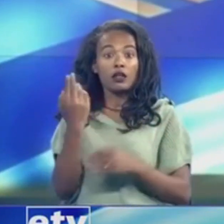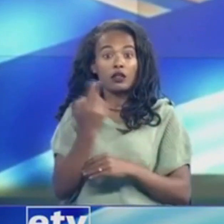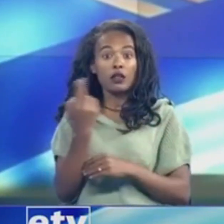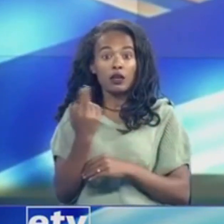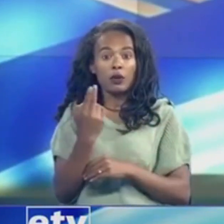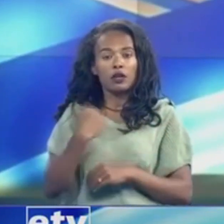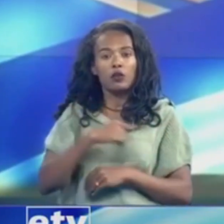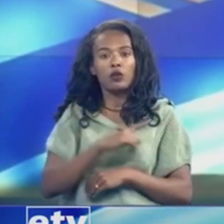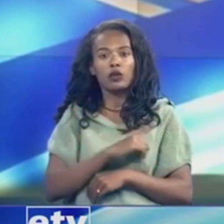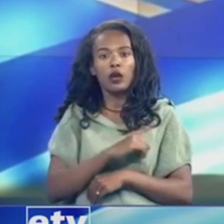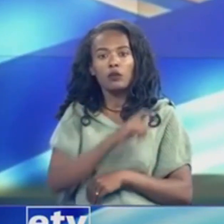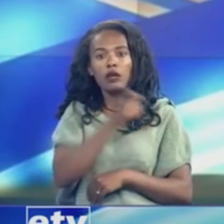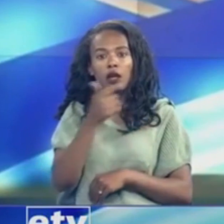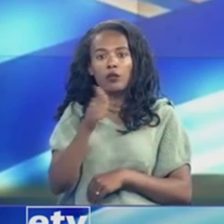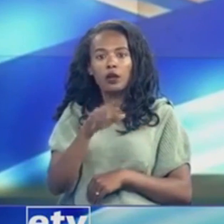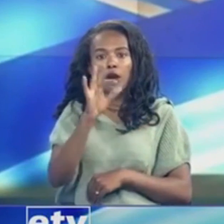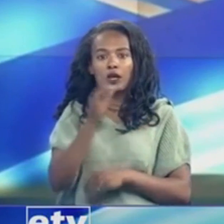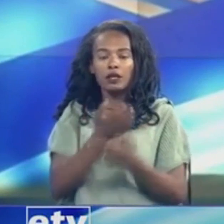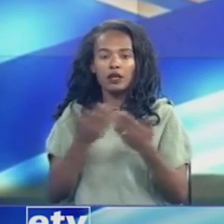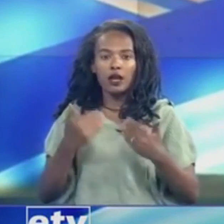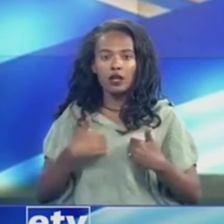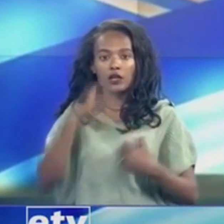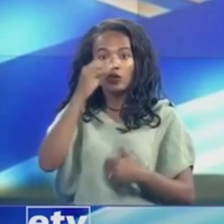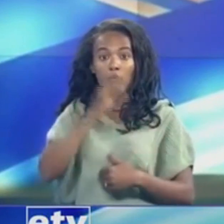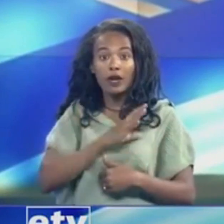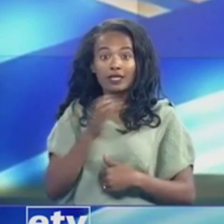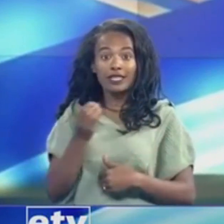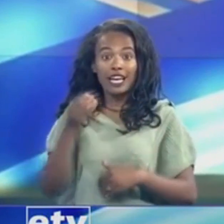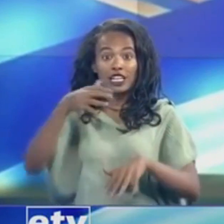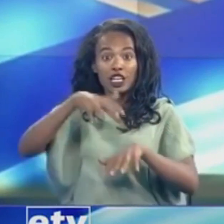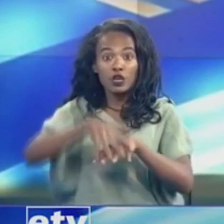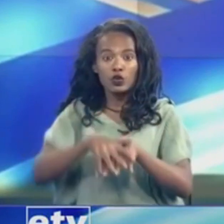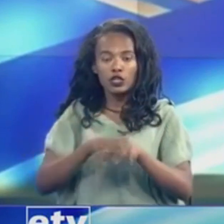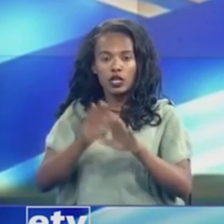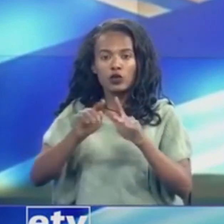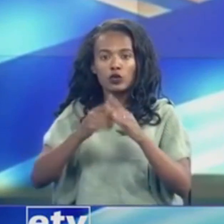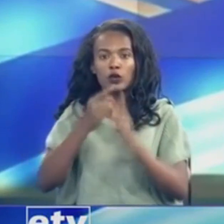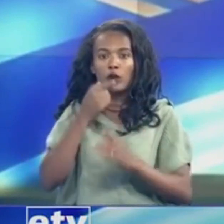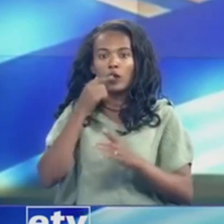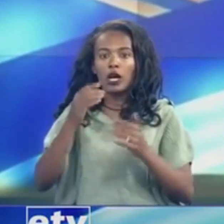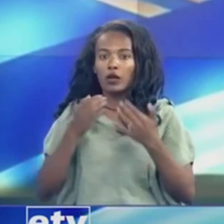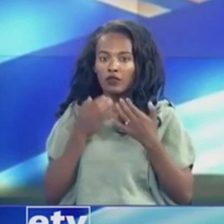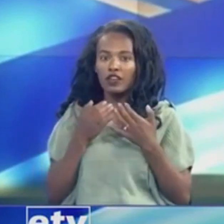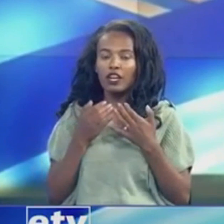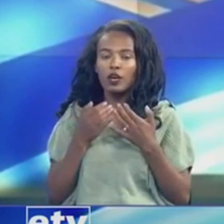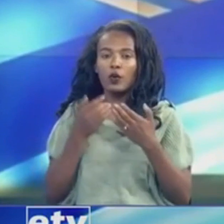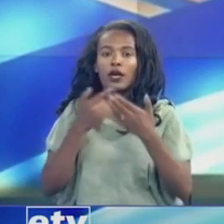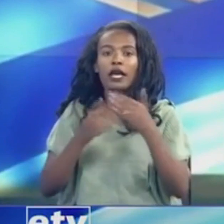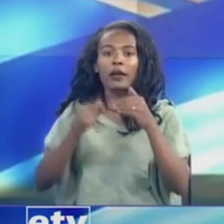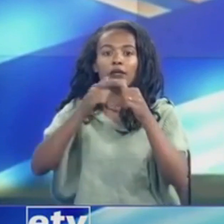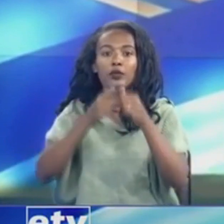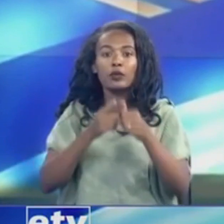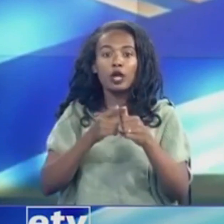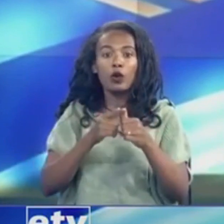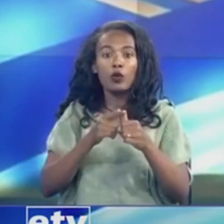እኛ ሌላም ደግሞ ማግኘት እንተራለን። ሂዩማኒቲ ኤንድ ኢንክሉዥን ከራሱ ጀምሬ ነው መናገር ፈልገው። ይሄ የመጀመሪያው